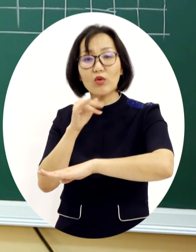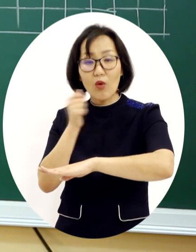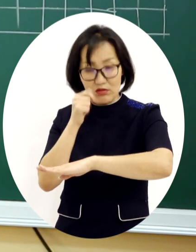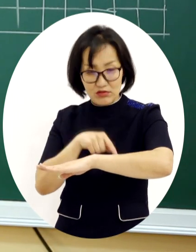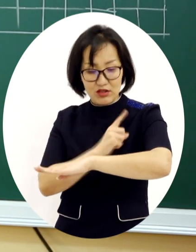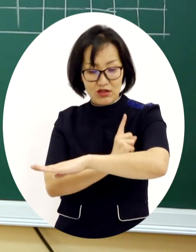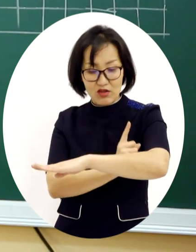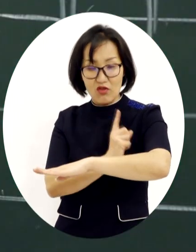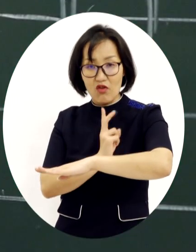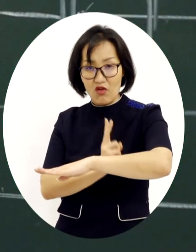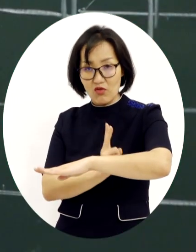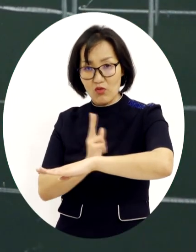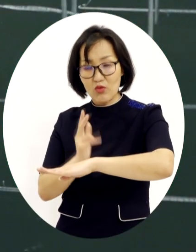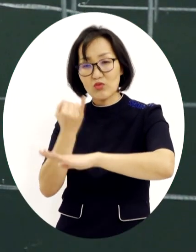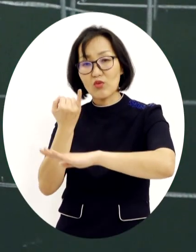Нэг удаа.